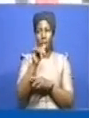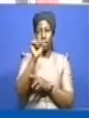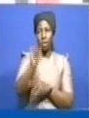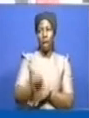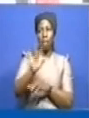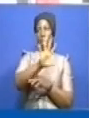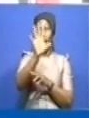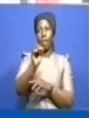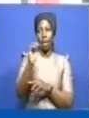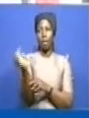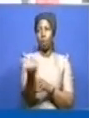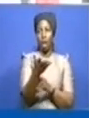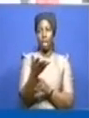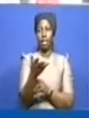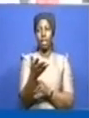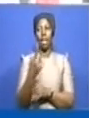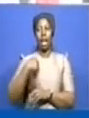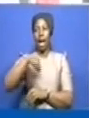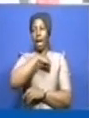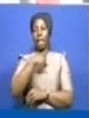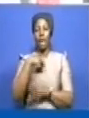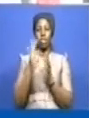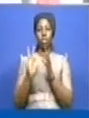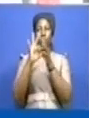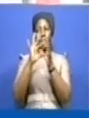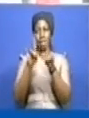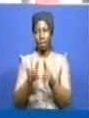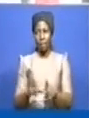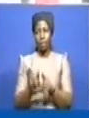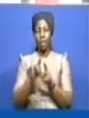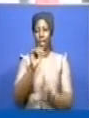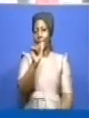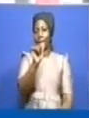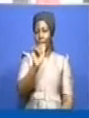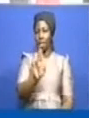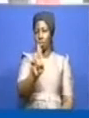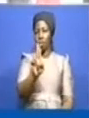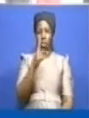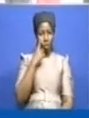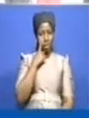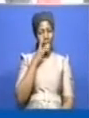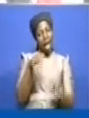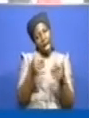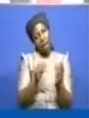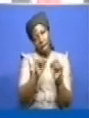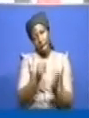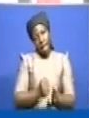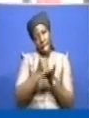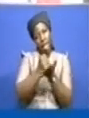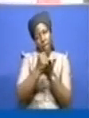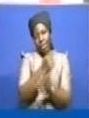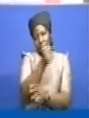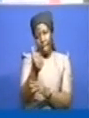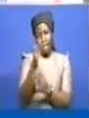sisi kama muungano ya mataifa ya Afrika AU kuona vile tutasaidiana pamoja kupambana